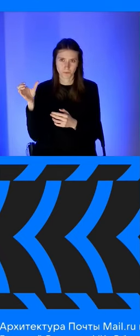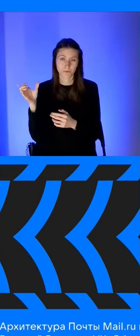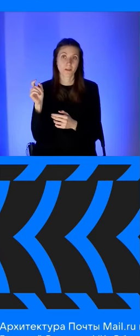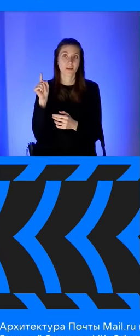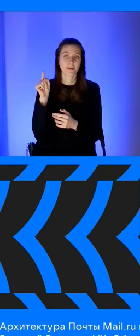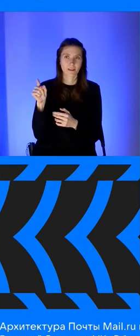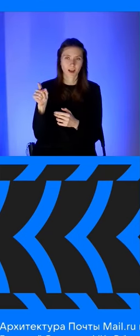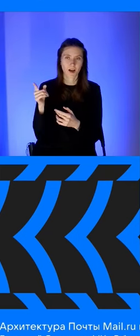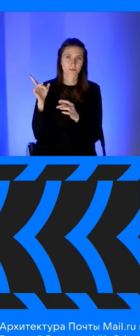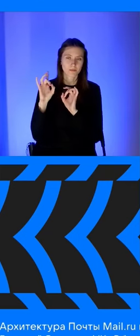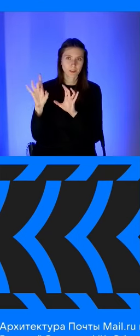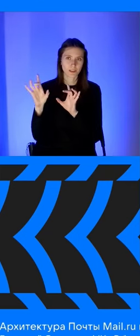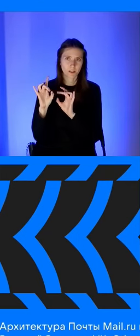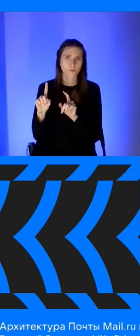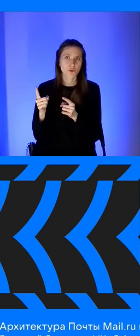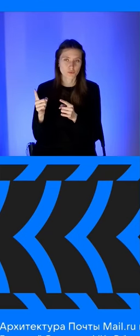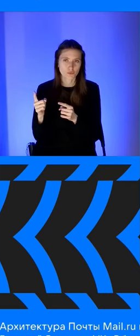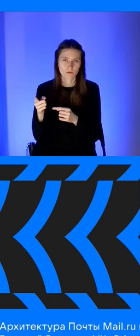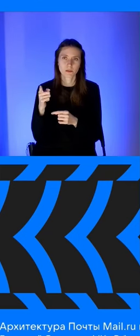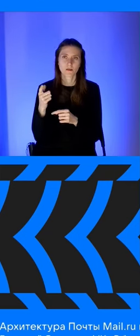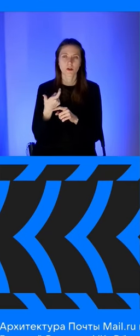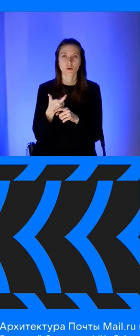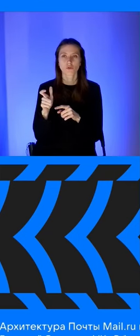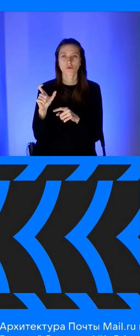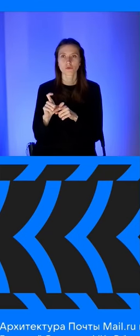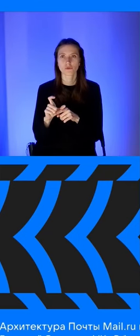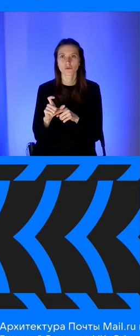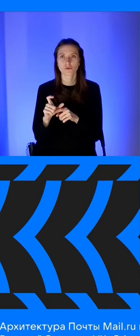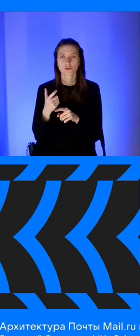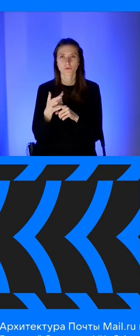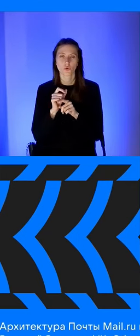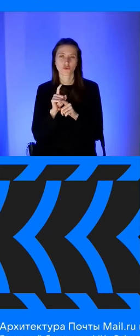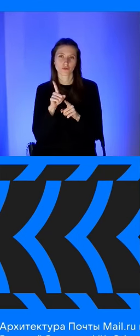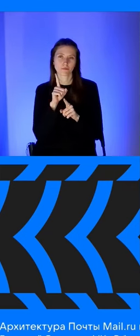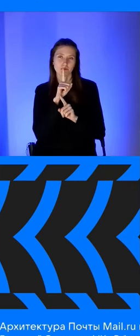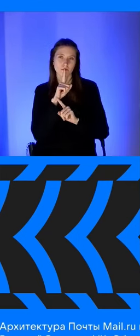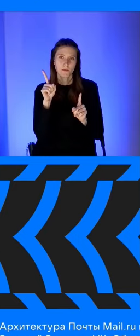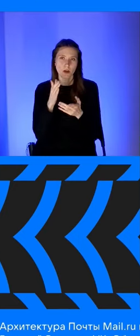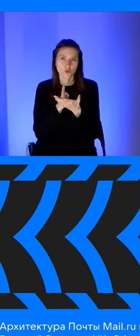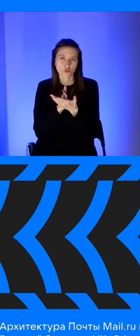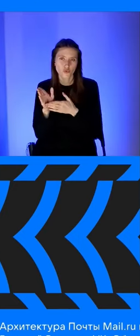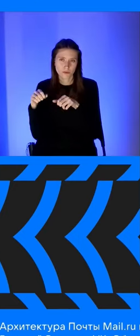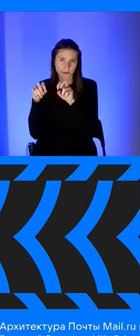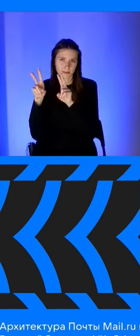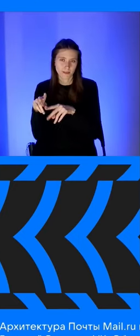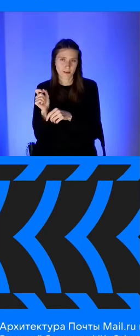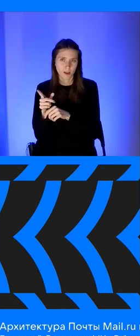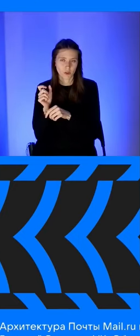Там увидите, почему. Ну, то есть оно очень-очень решает очень специализированную задачу